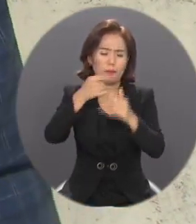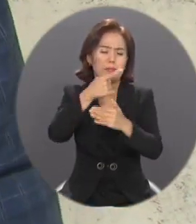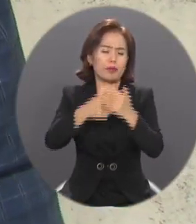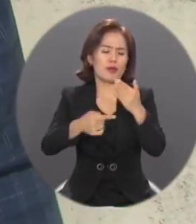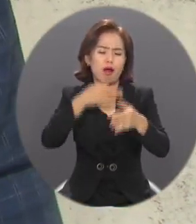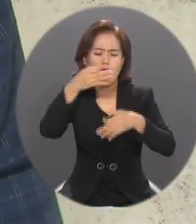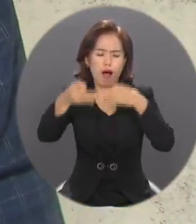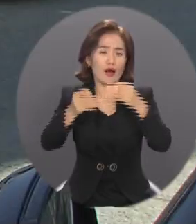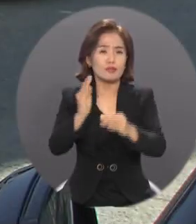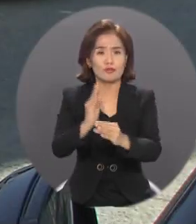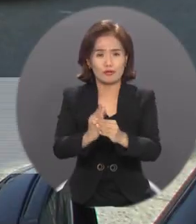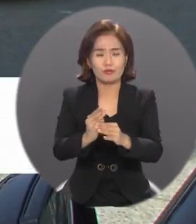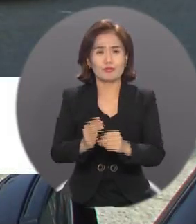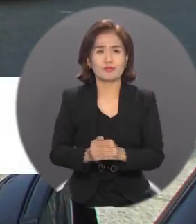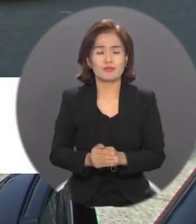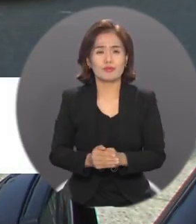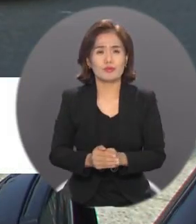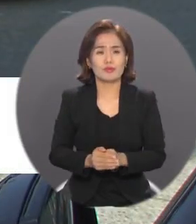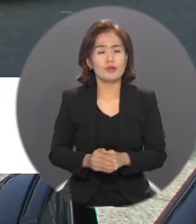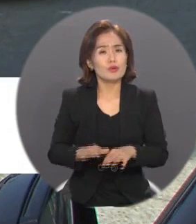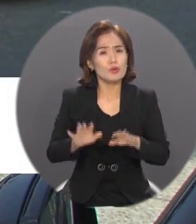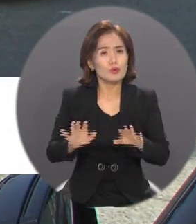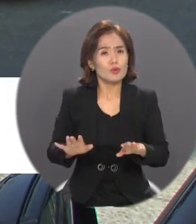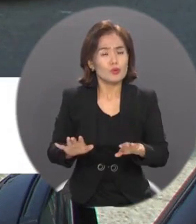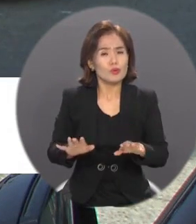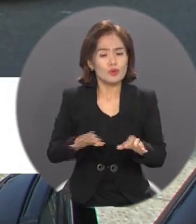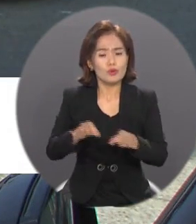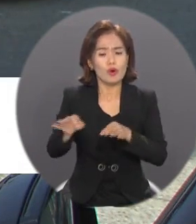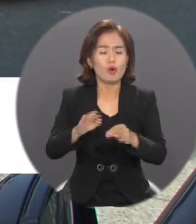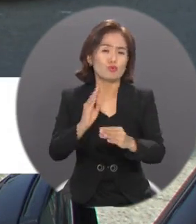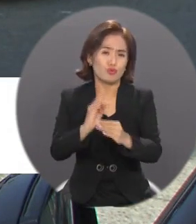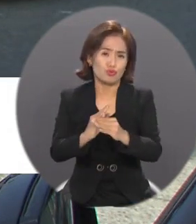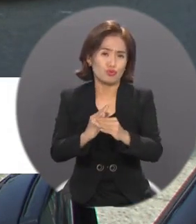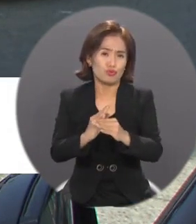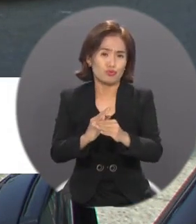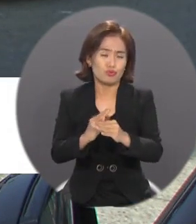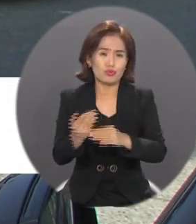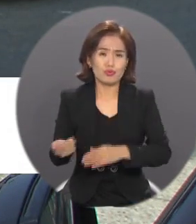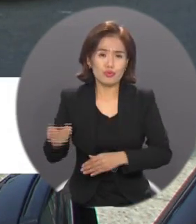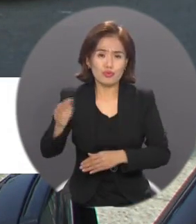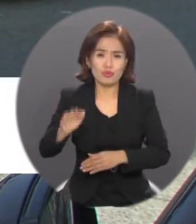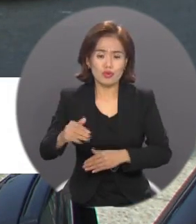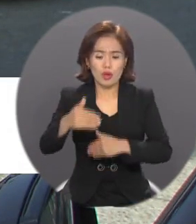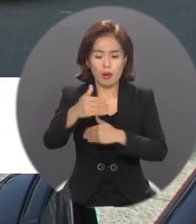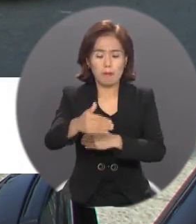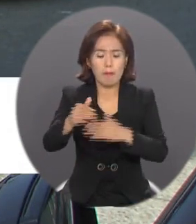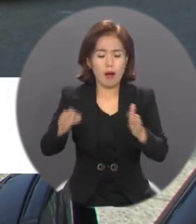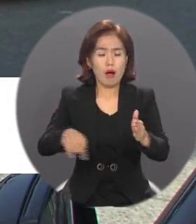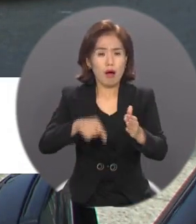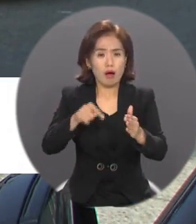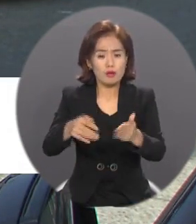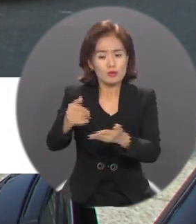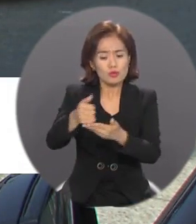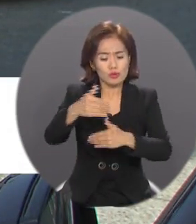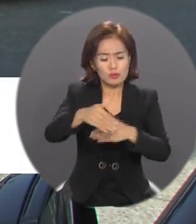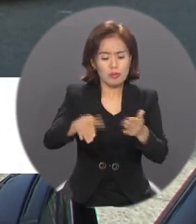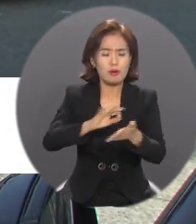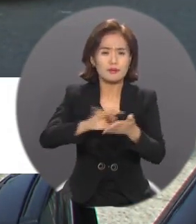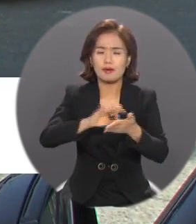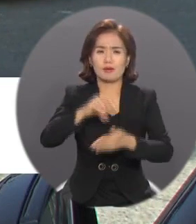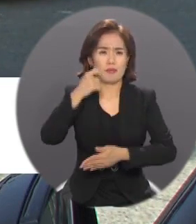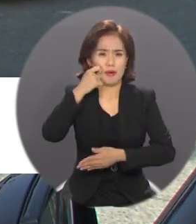호소하고 있습니다. 제가 이쪽에서 지금 영업을 하는데 방 하나를 아예 손님 방을 사용할 수가